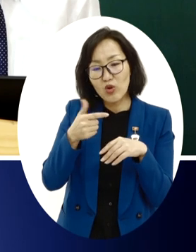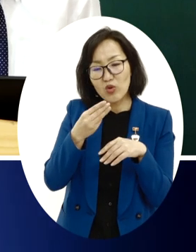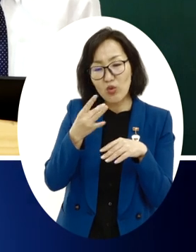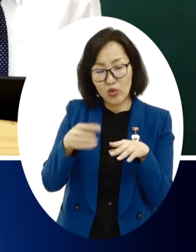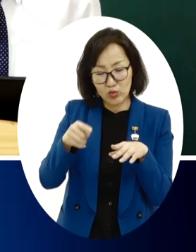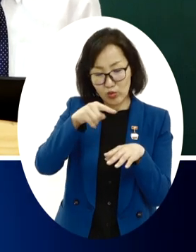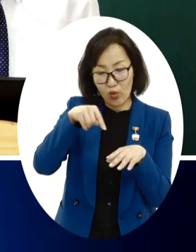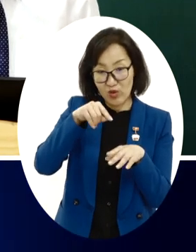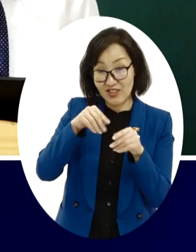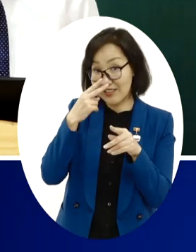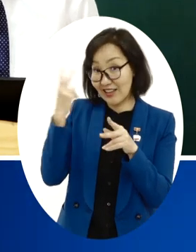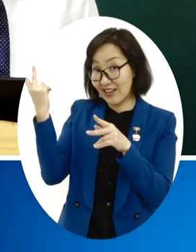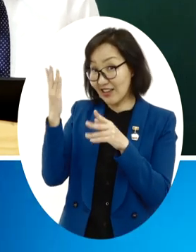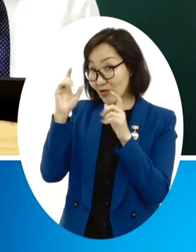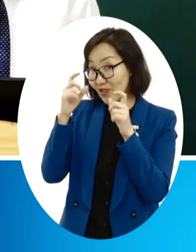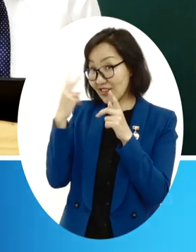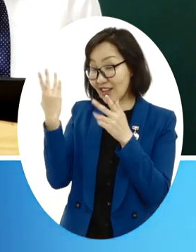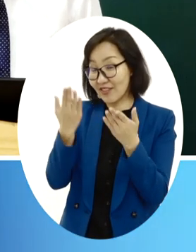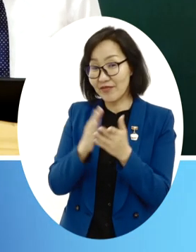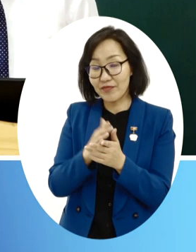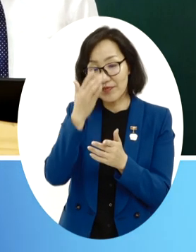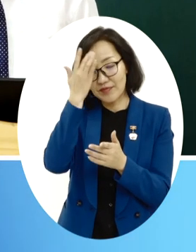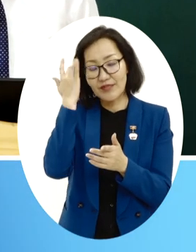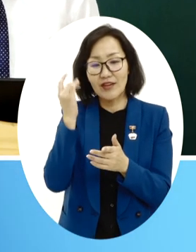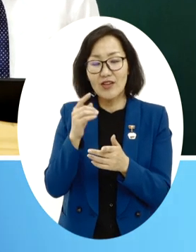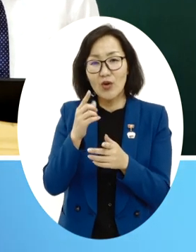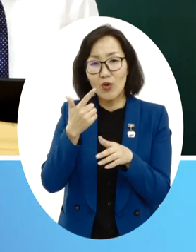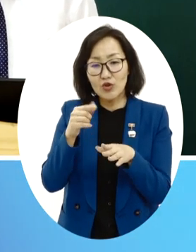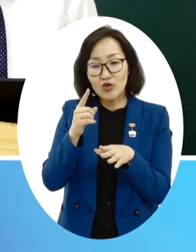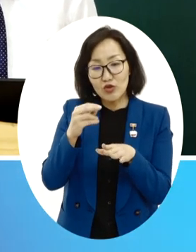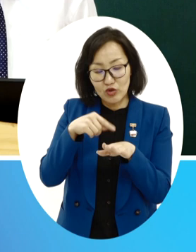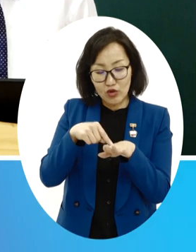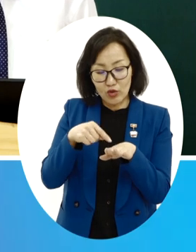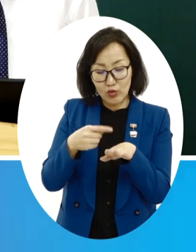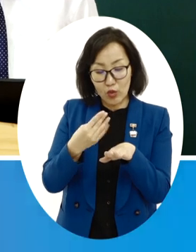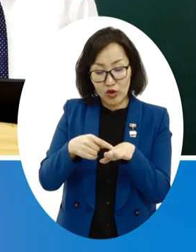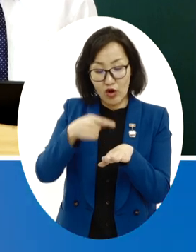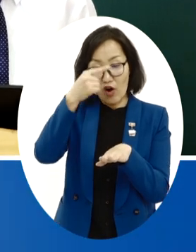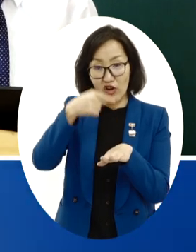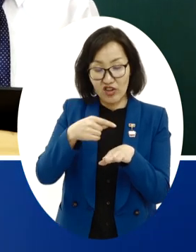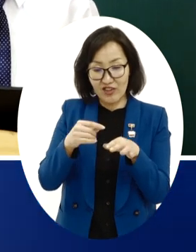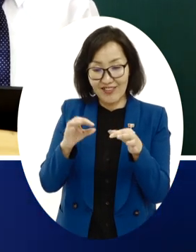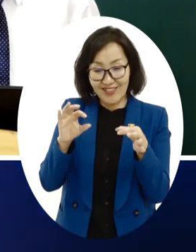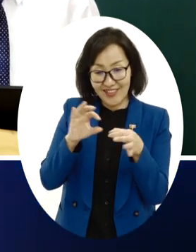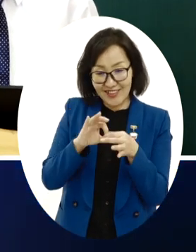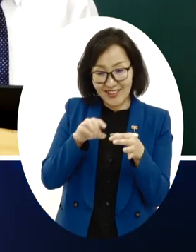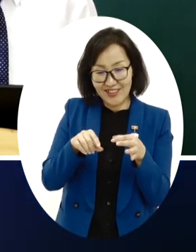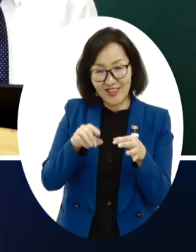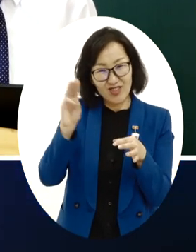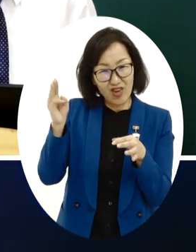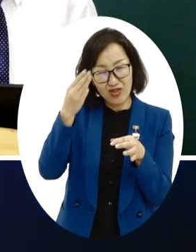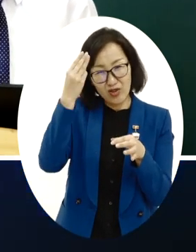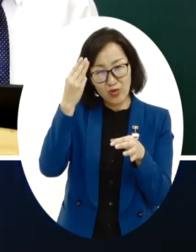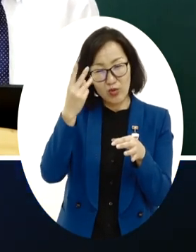гэдэг нь одоо яг энэ дагуулсан хэсгийг гутлын төрийг гэдэг. Гутлын зулаг нь төрийг хооронд нь нэгтгэх, төрийг бүгд нь нэгтгэх хэв